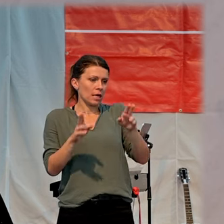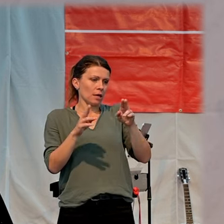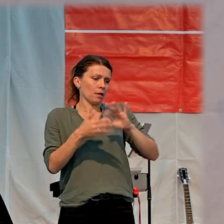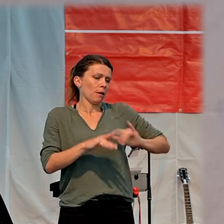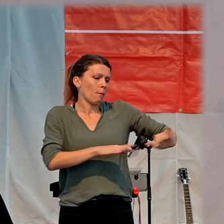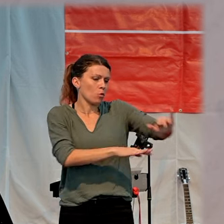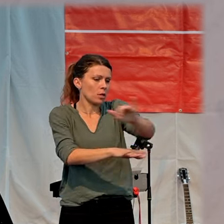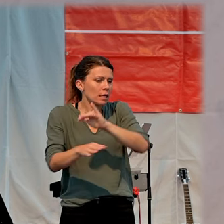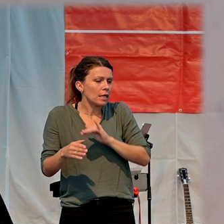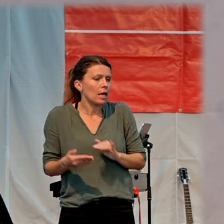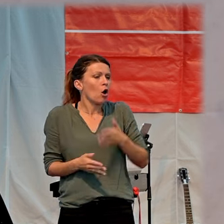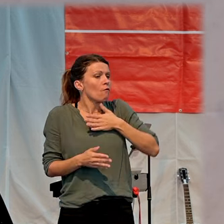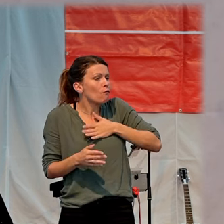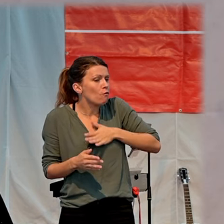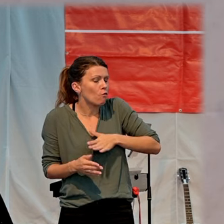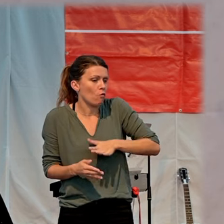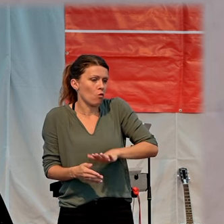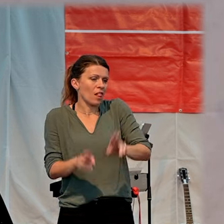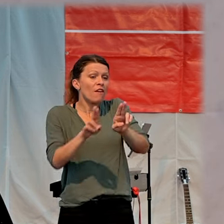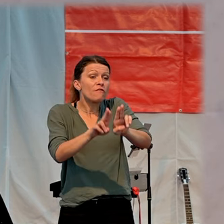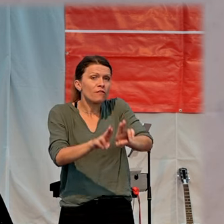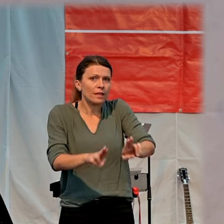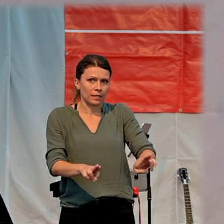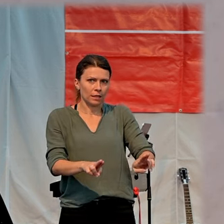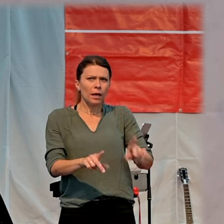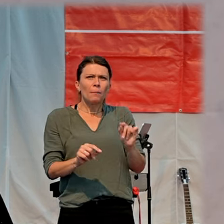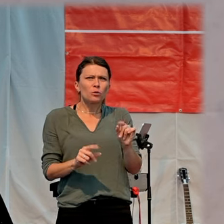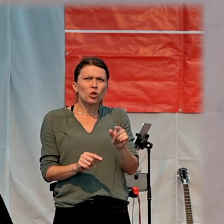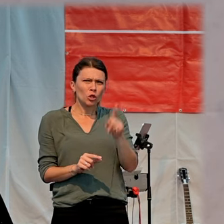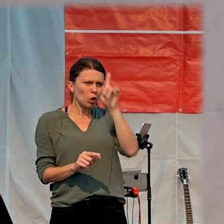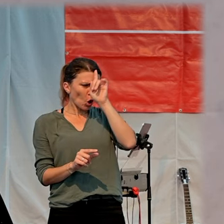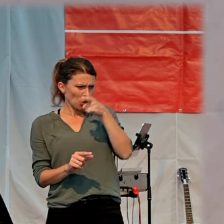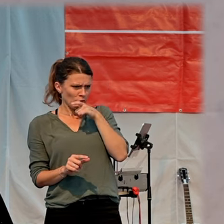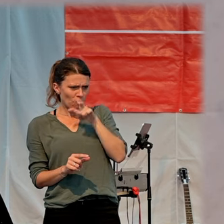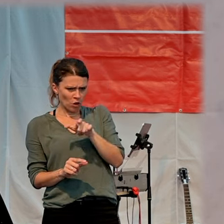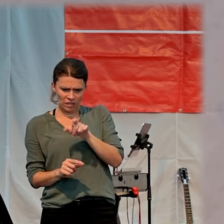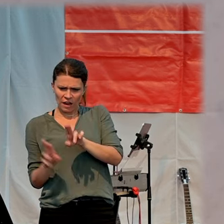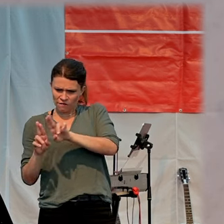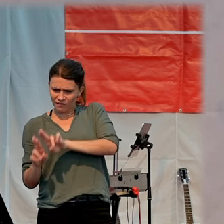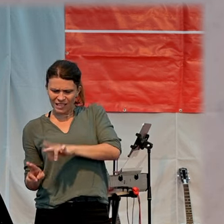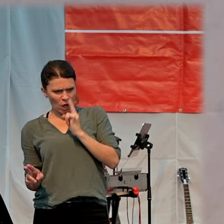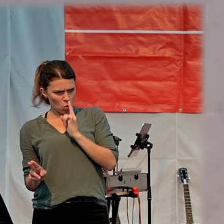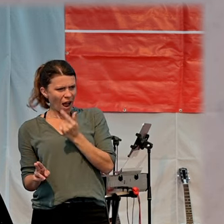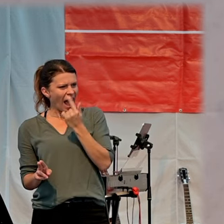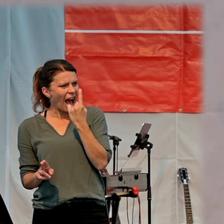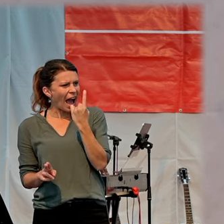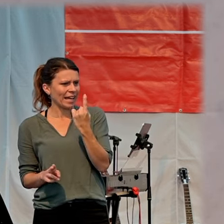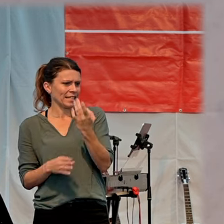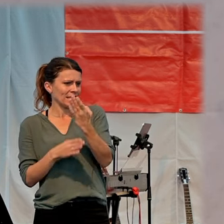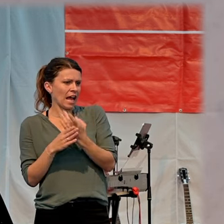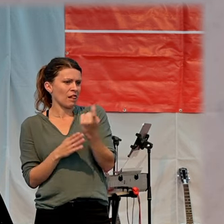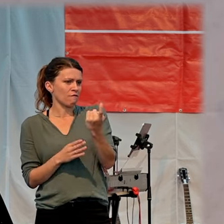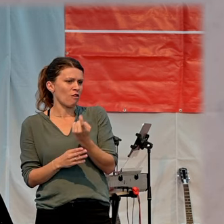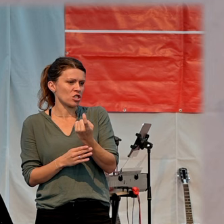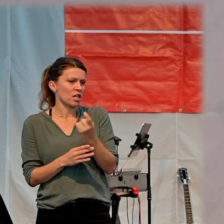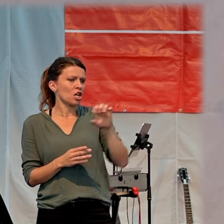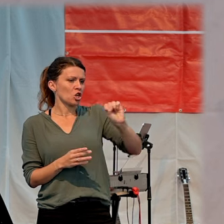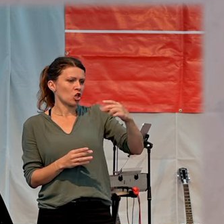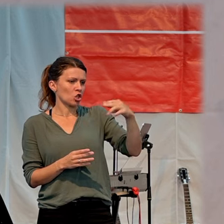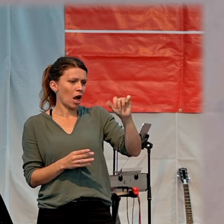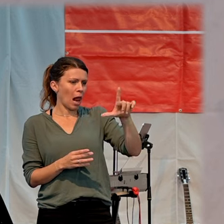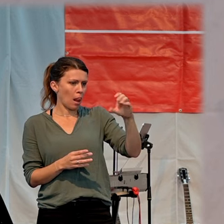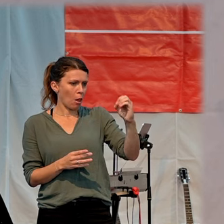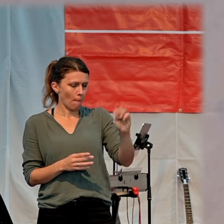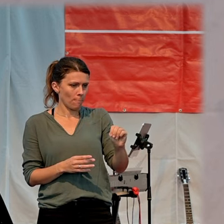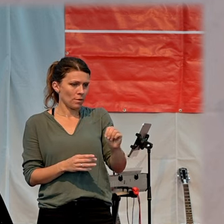Friede. Unser deutsches Wort Friede erfasst also nur einen kleinen Einzelaspekt des Heils, der ungestörten